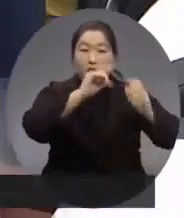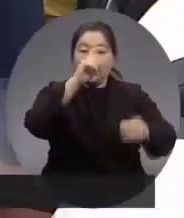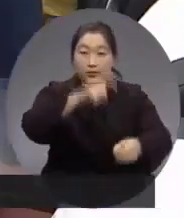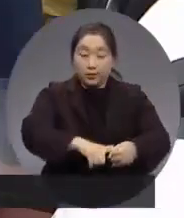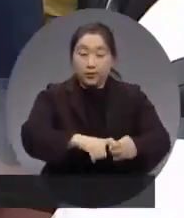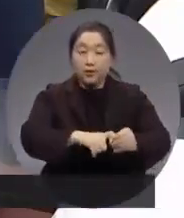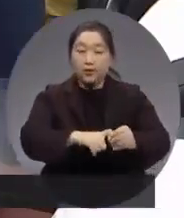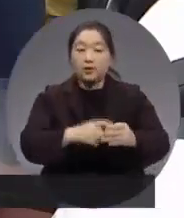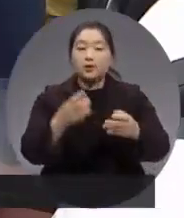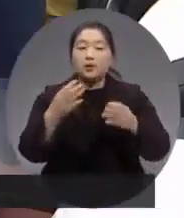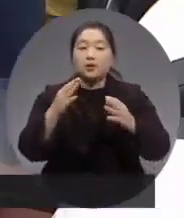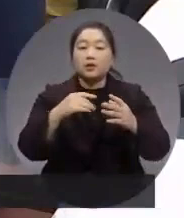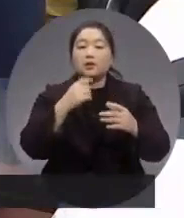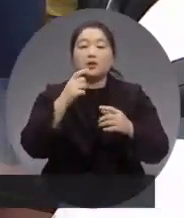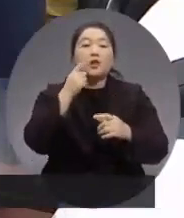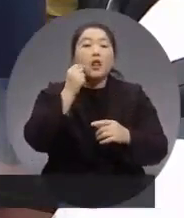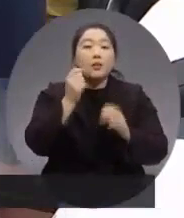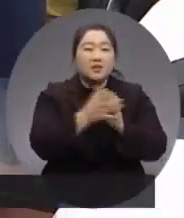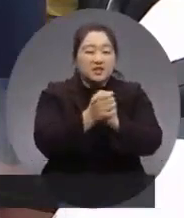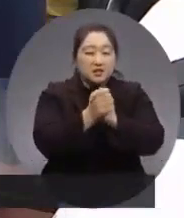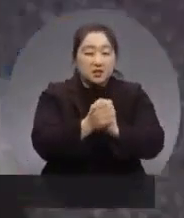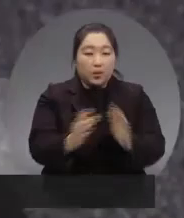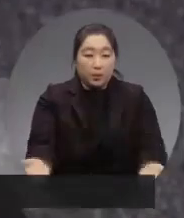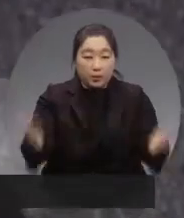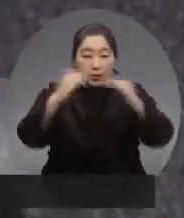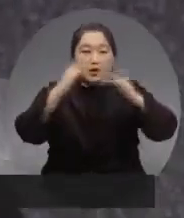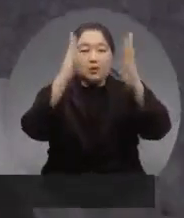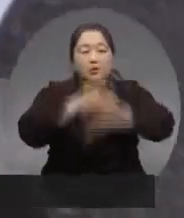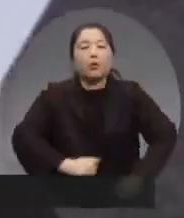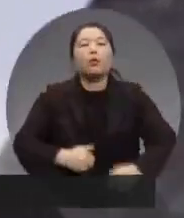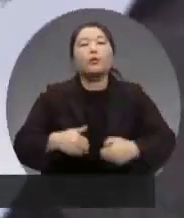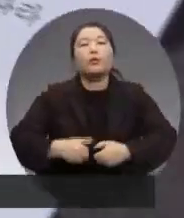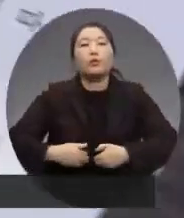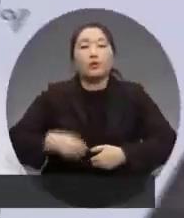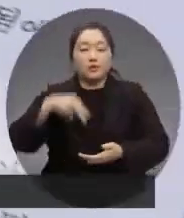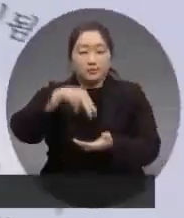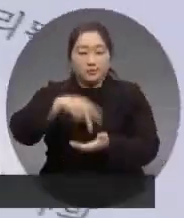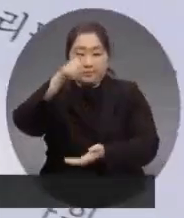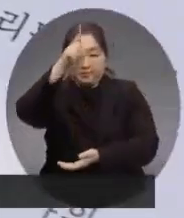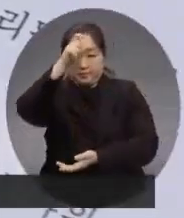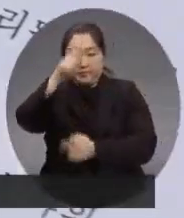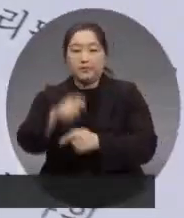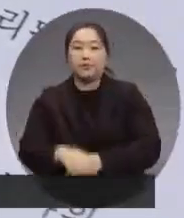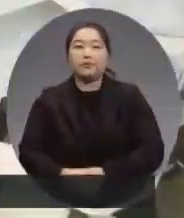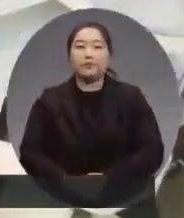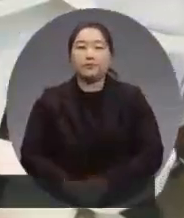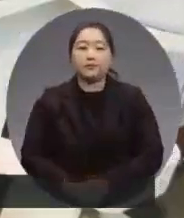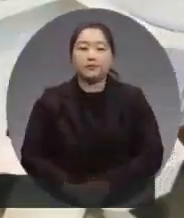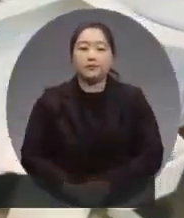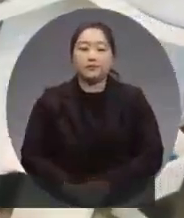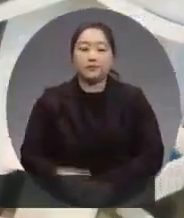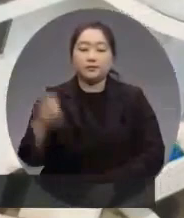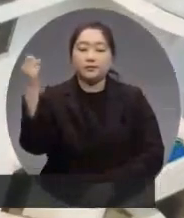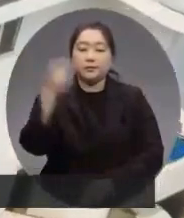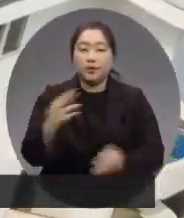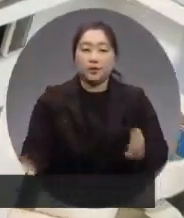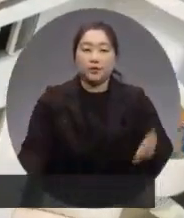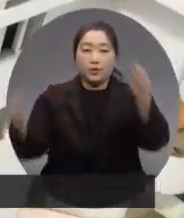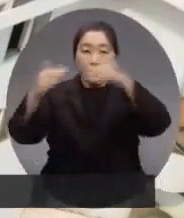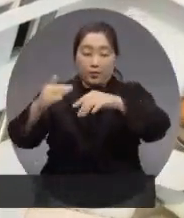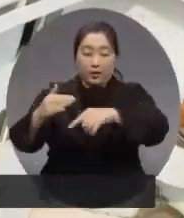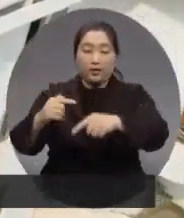위해서는 친일 논란이 있는 본관 건물을 철거해야 한다는 입장을 호소하고 있습니다. 또 본관 건물을